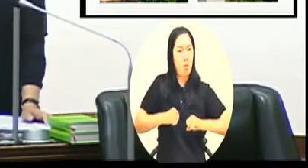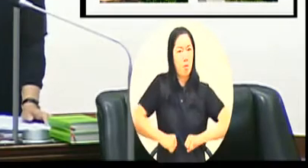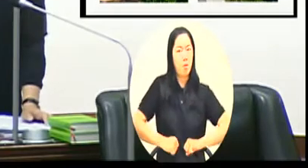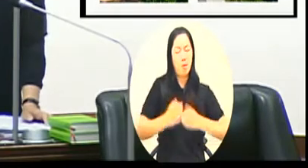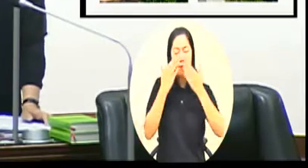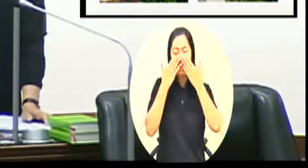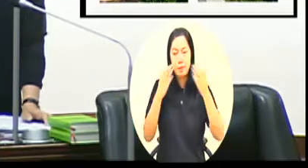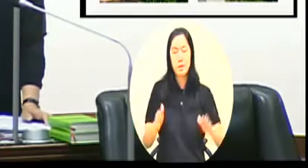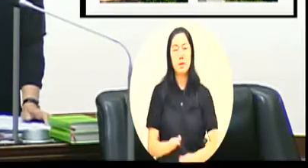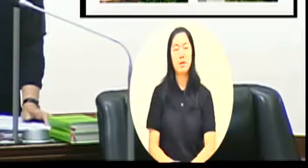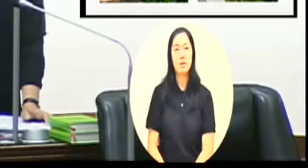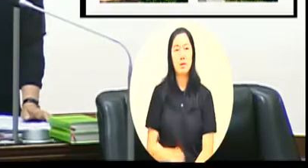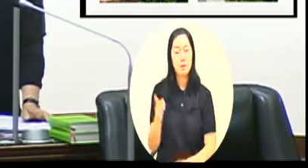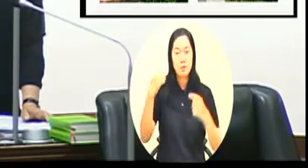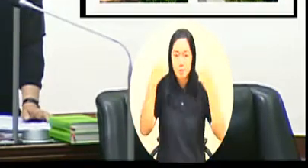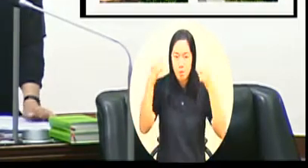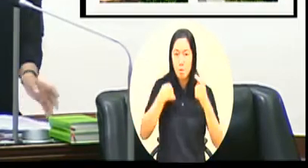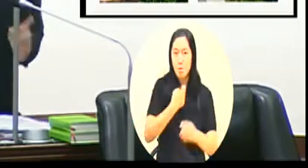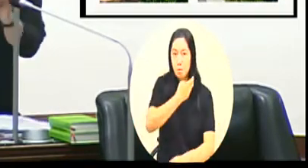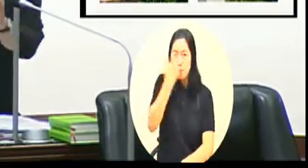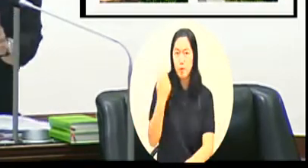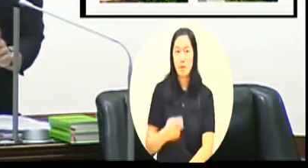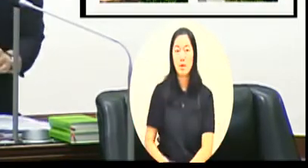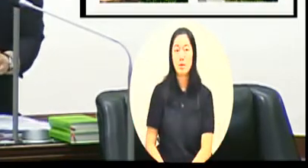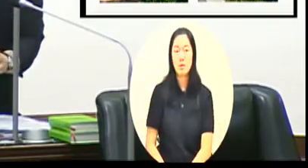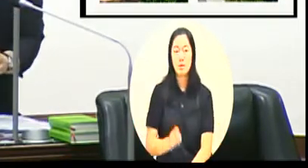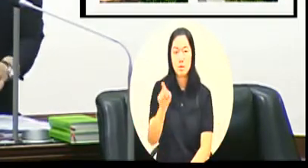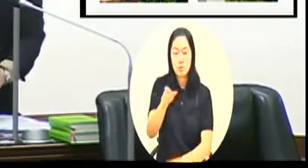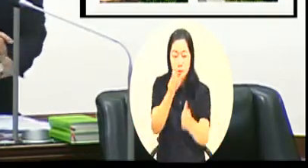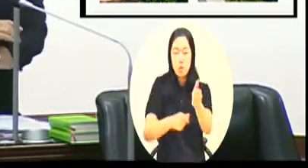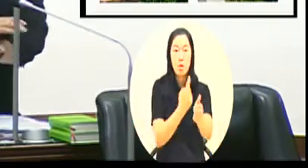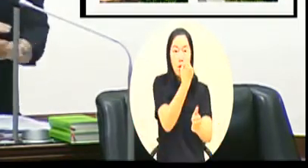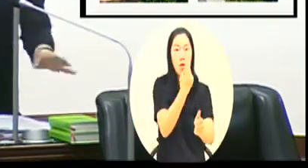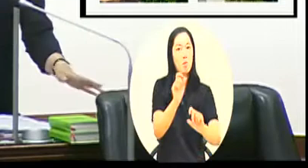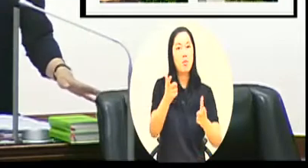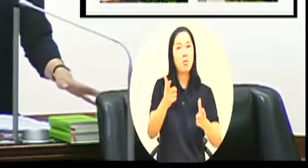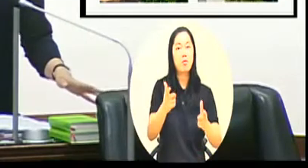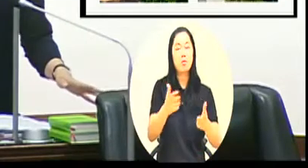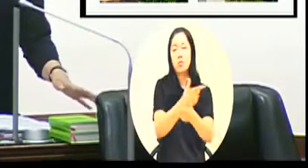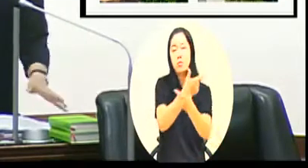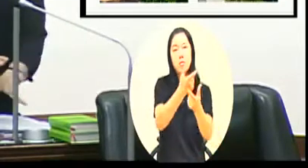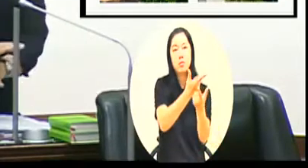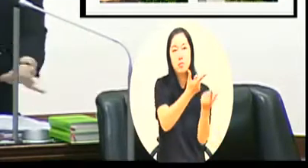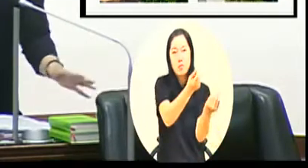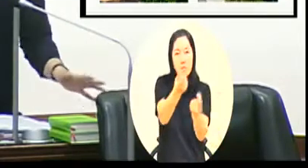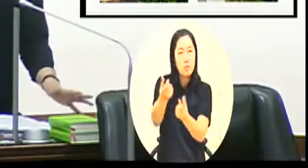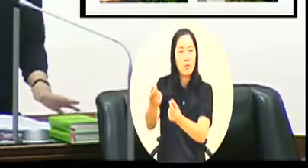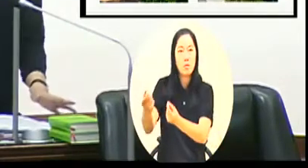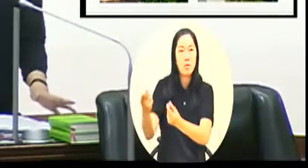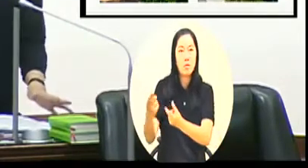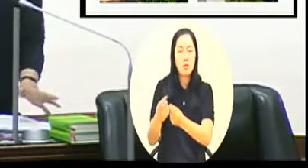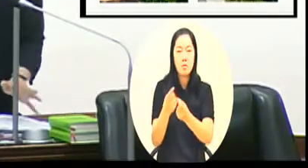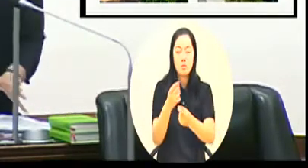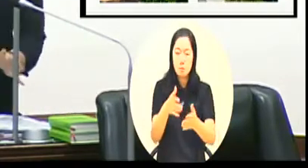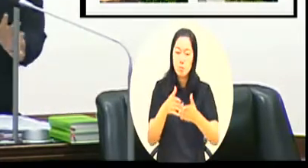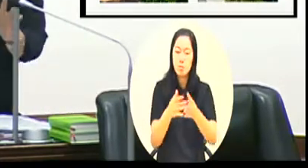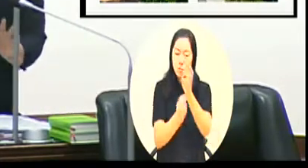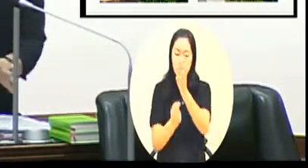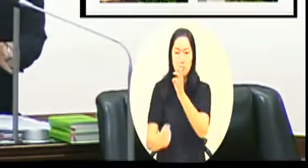了。所以常常我会发觉说，这个不是个案的问题，这应该是整个高雄市的一个通盘检讨，